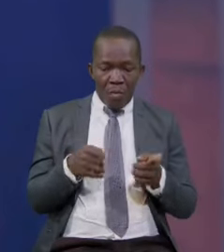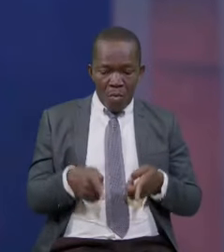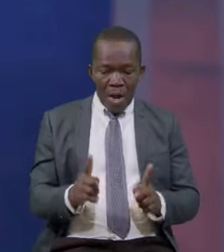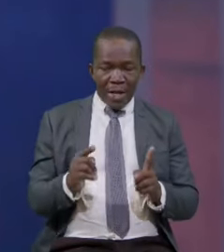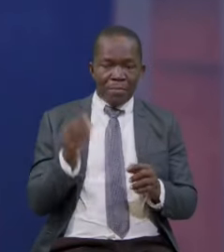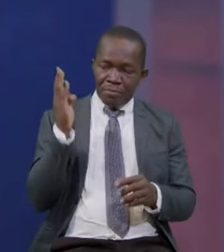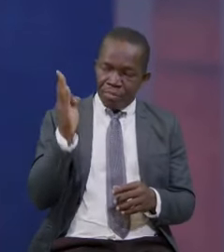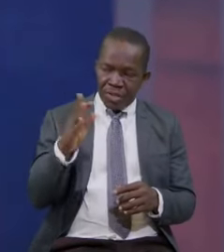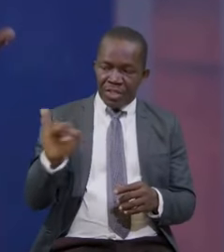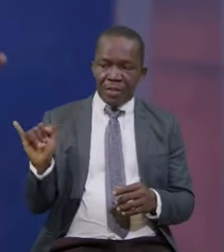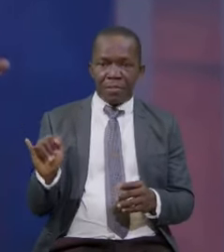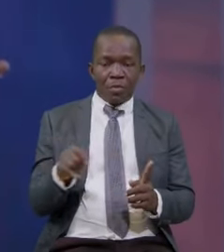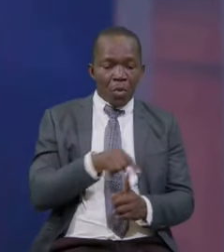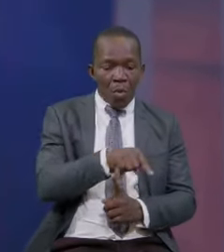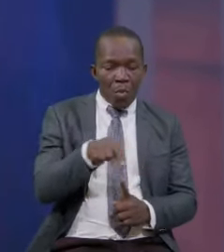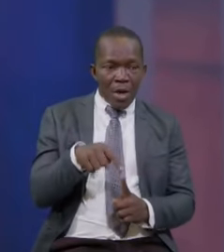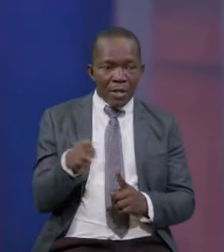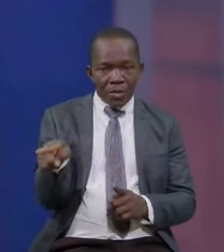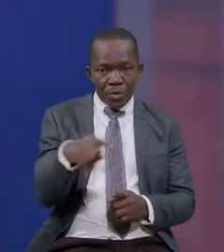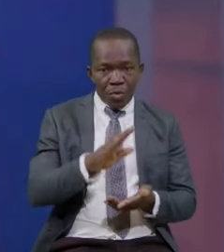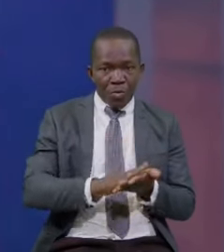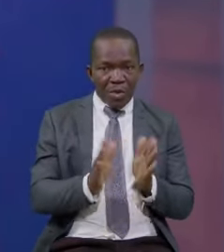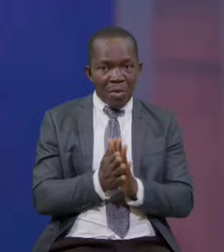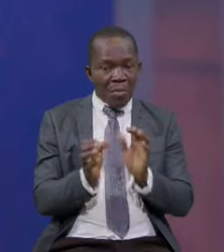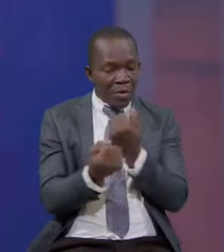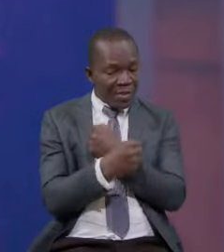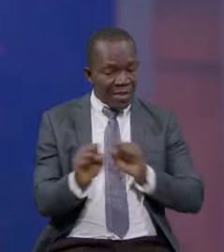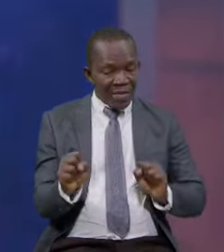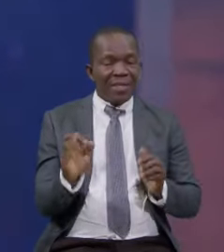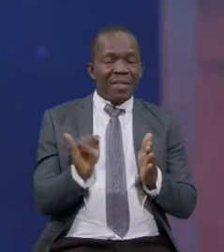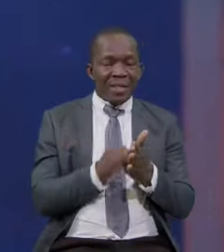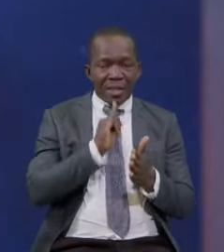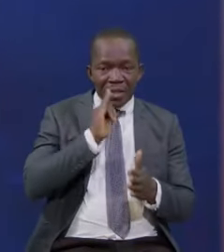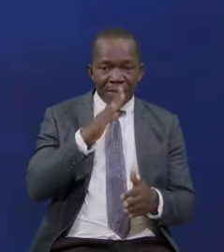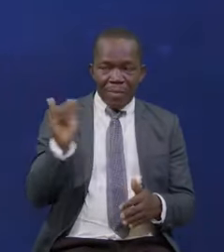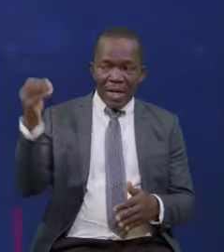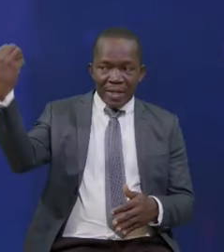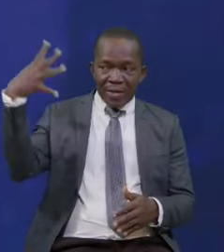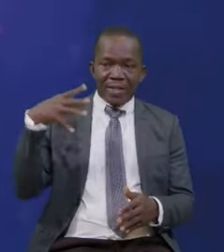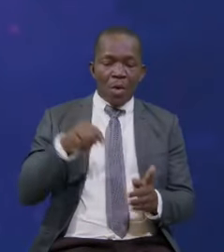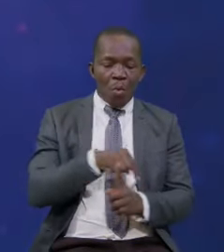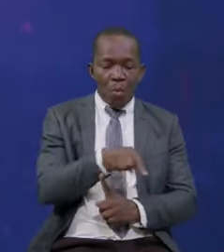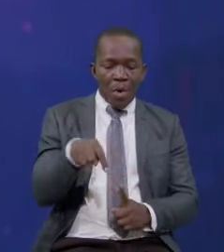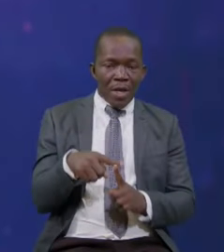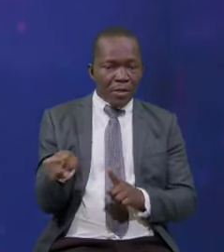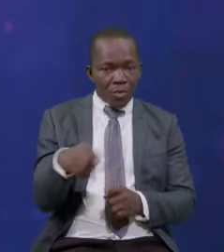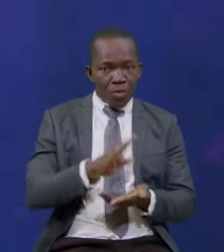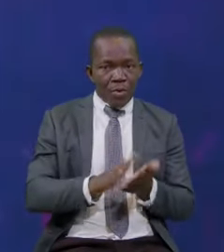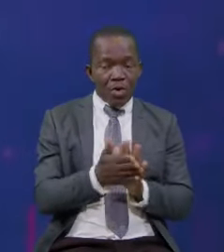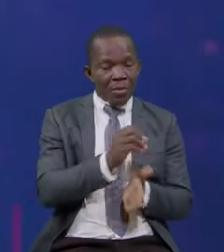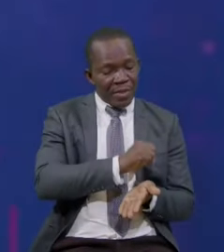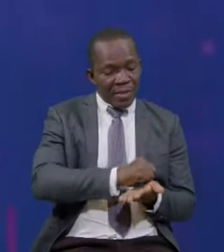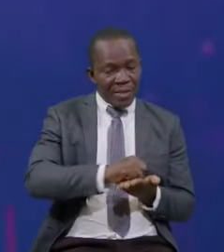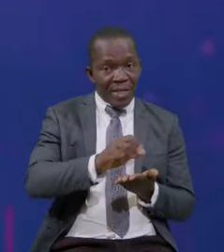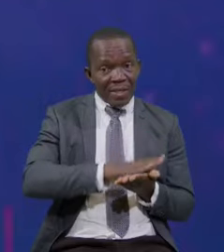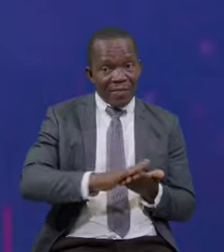sauvés tout c'est pas la grâce quand nous sommes sanctifiés c'est pas la grâce et comme nous venons servir le Seigneur